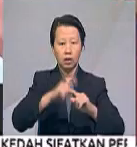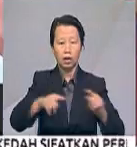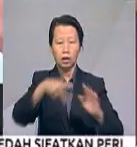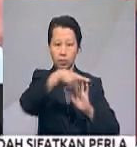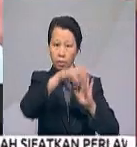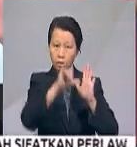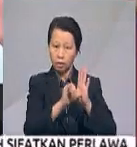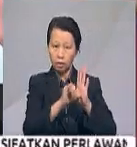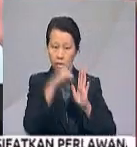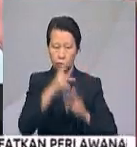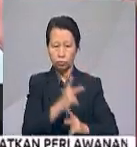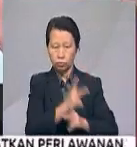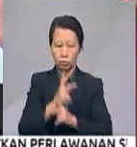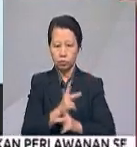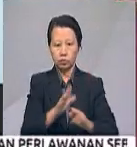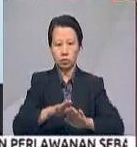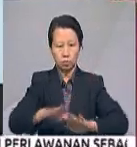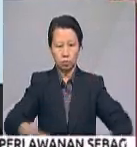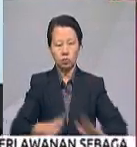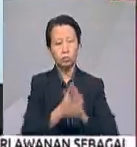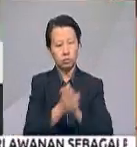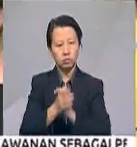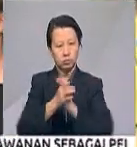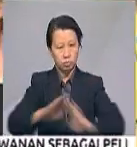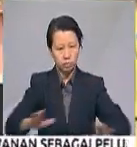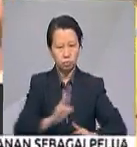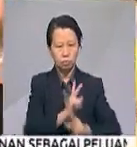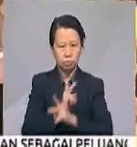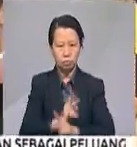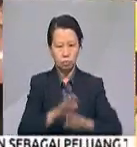mestilah untuk menjaga keselamatan anak-anak kita.